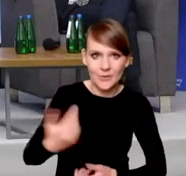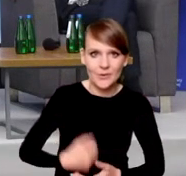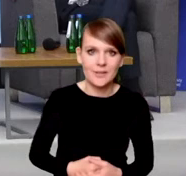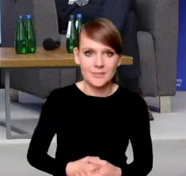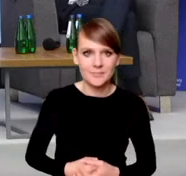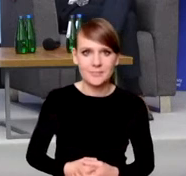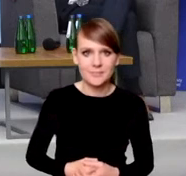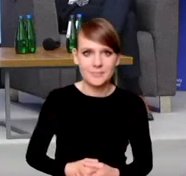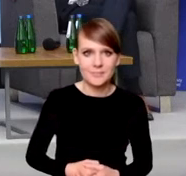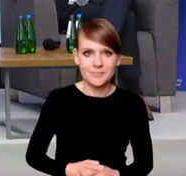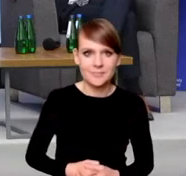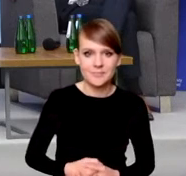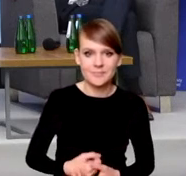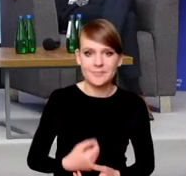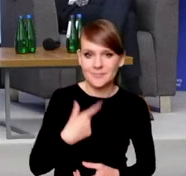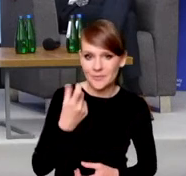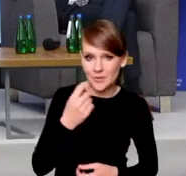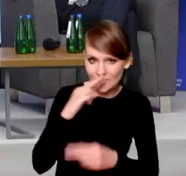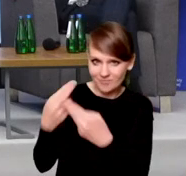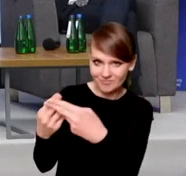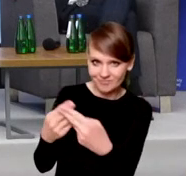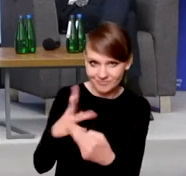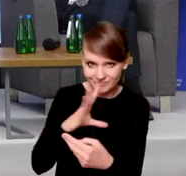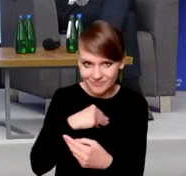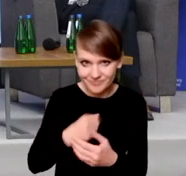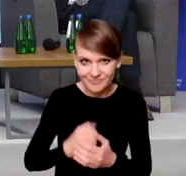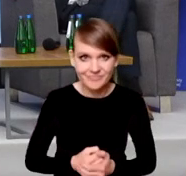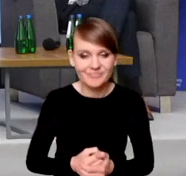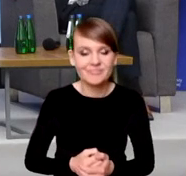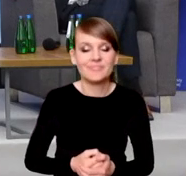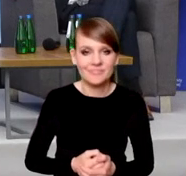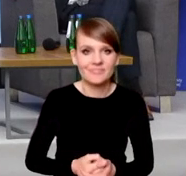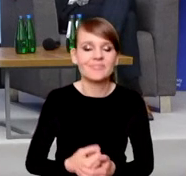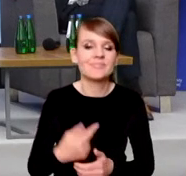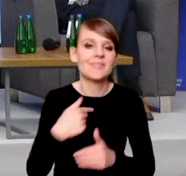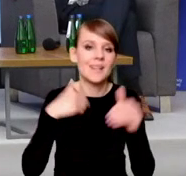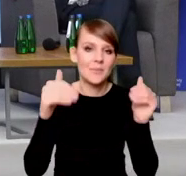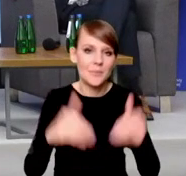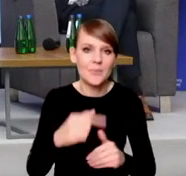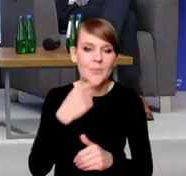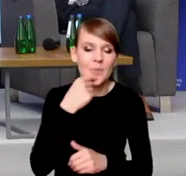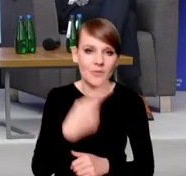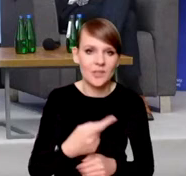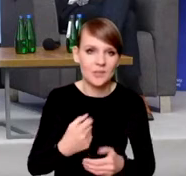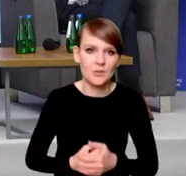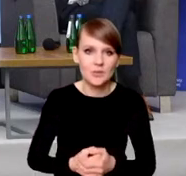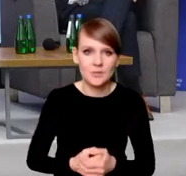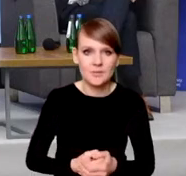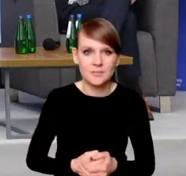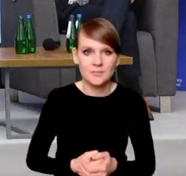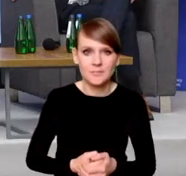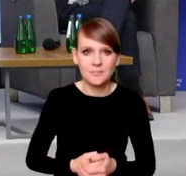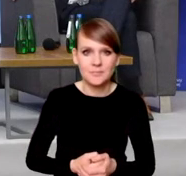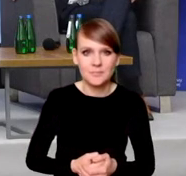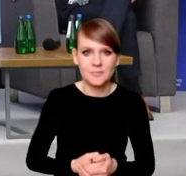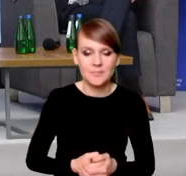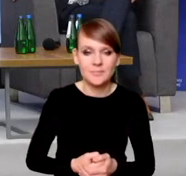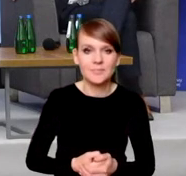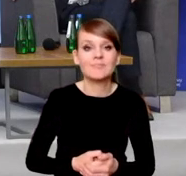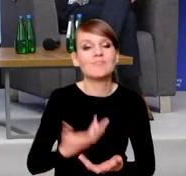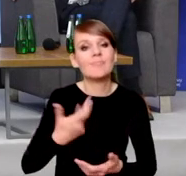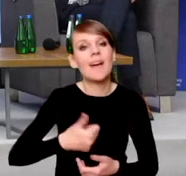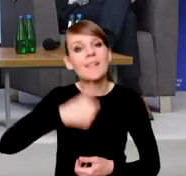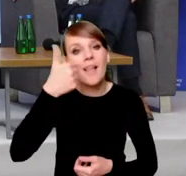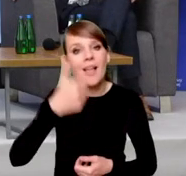Mały ad vocem może być? To bym powiedział tak, że o roli rektora czy władz